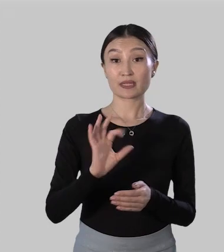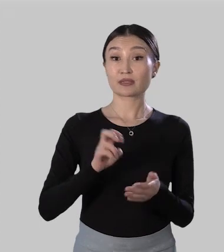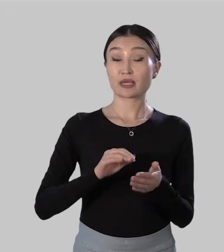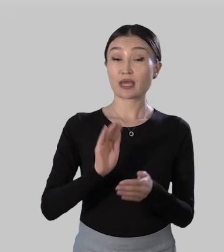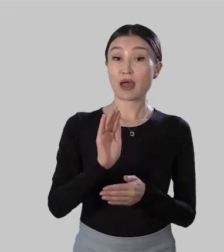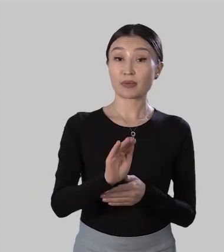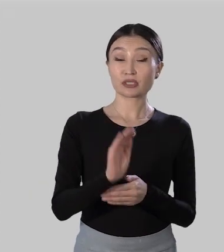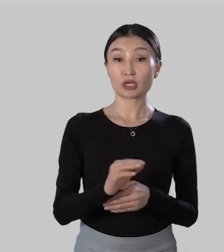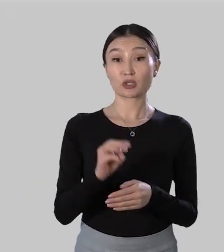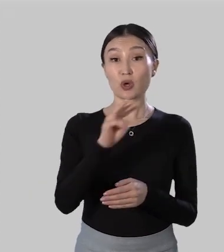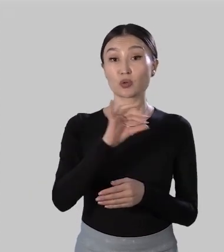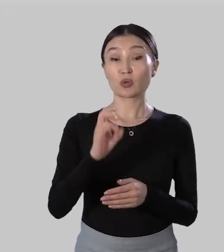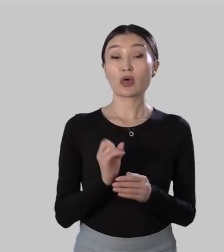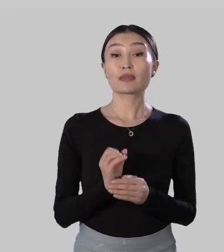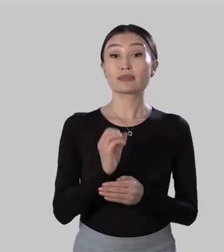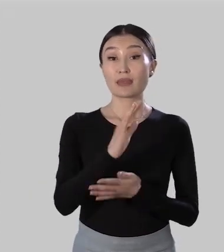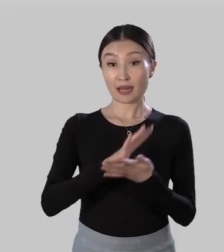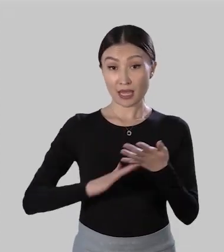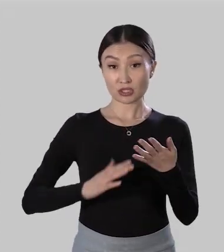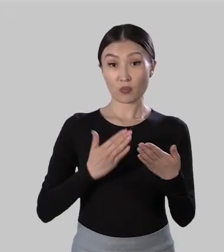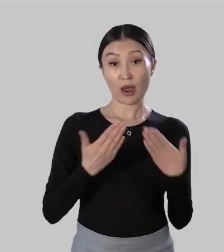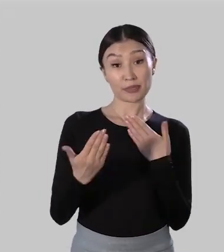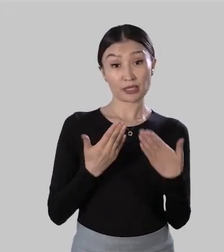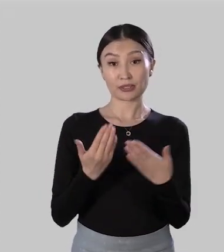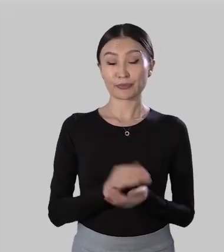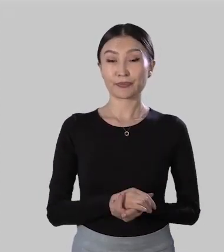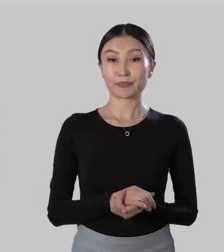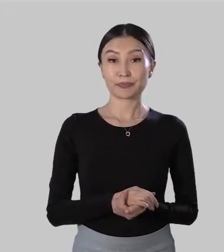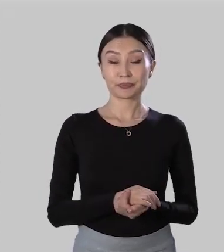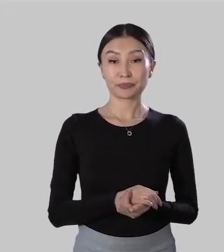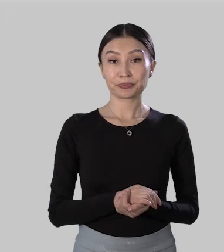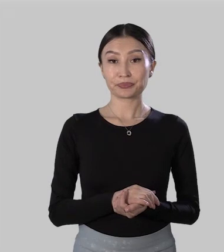Приветствие и обращение задают тон дальнейшему общению.